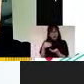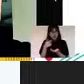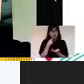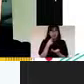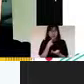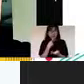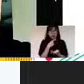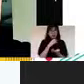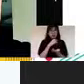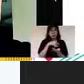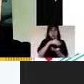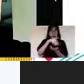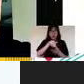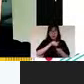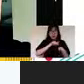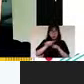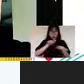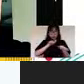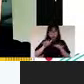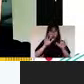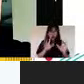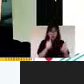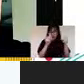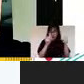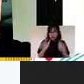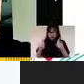OVO itu hampir